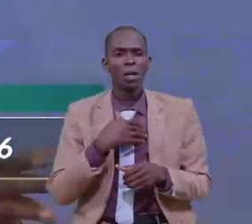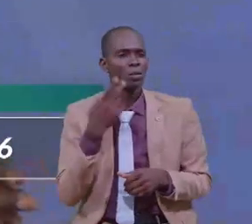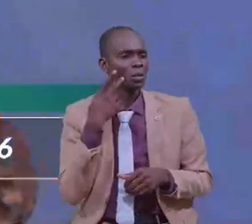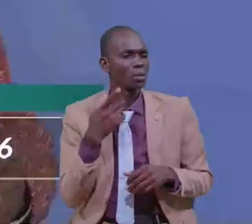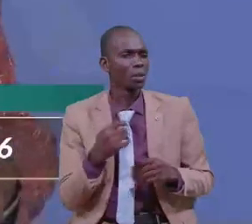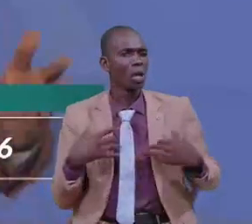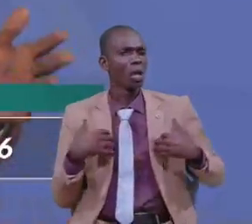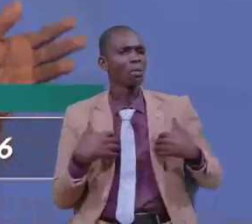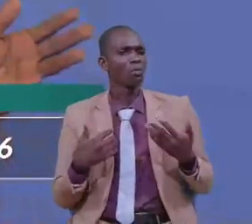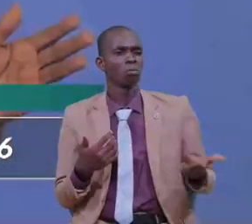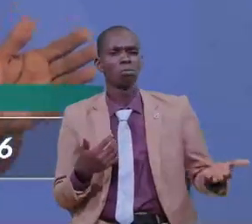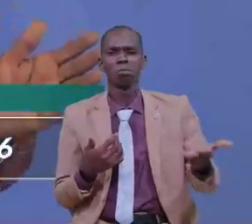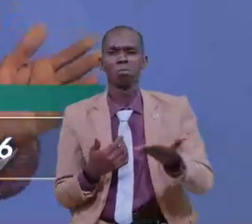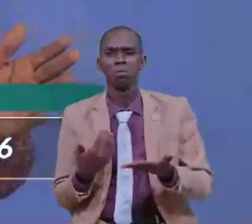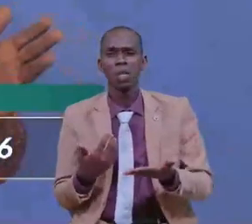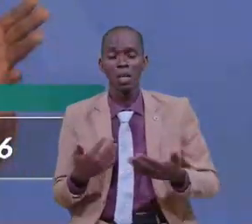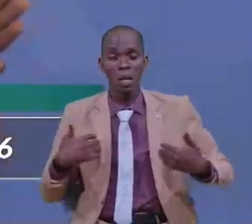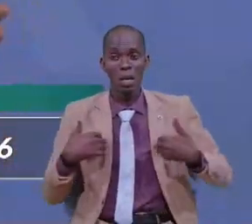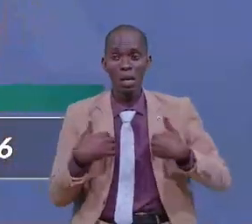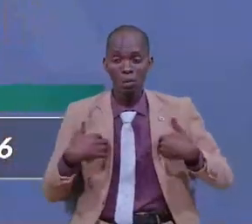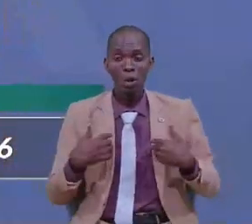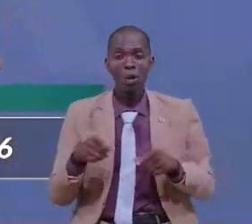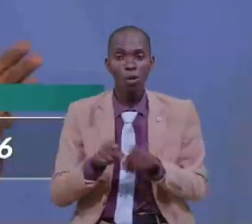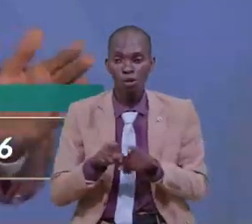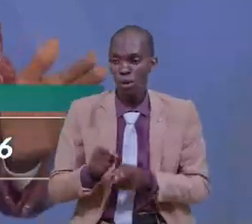Les animaux, il y a des animaux